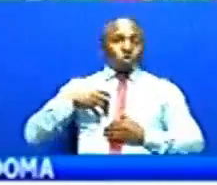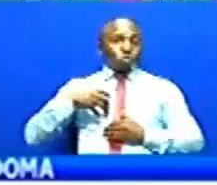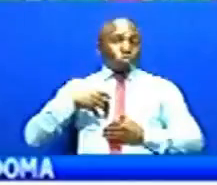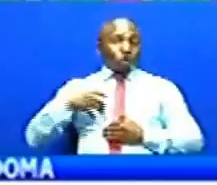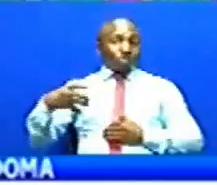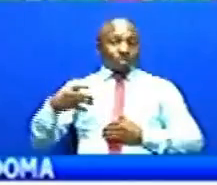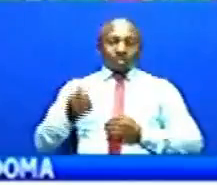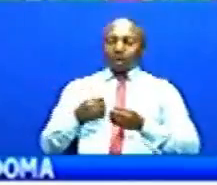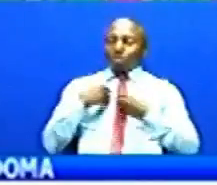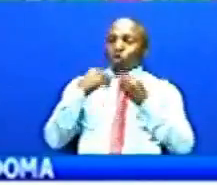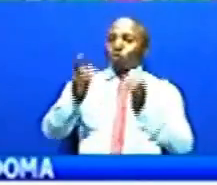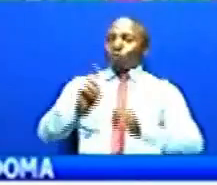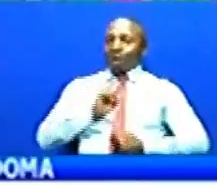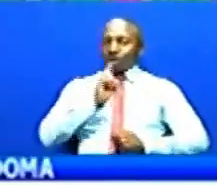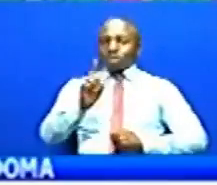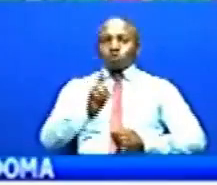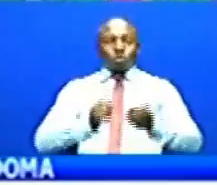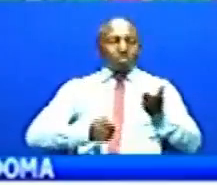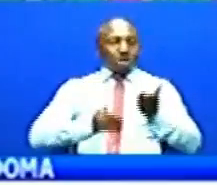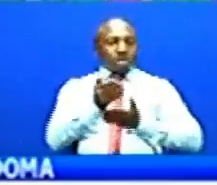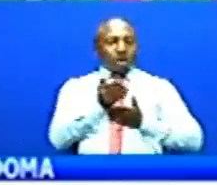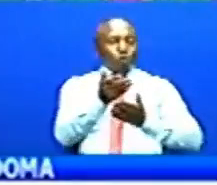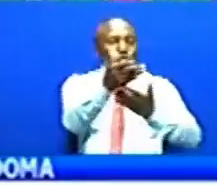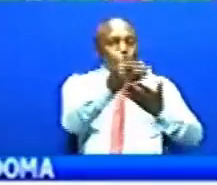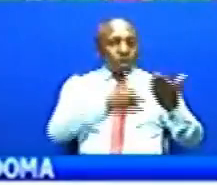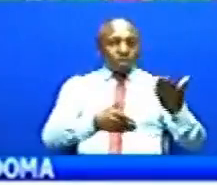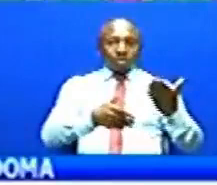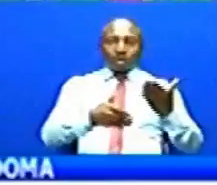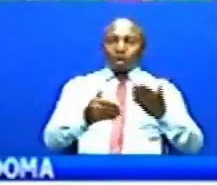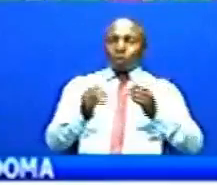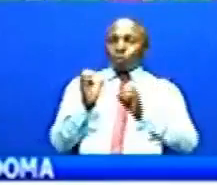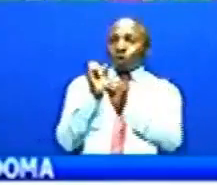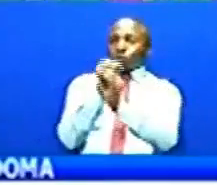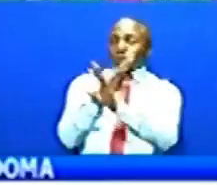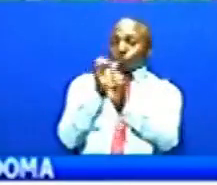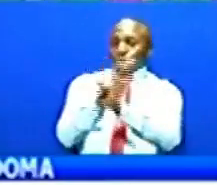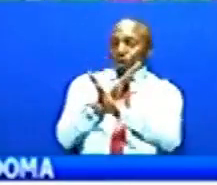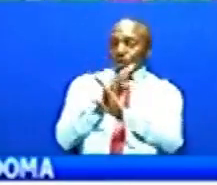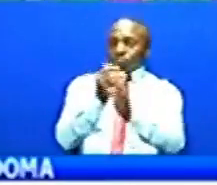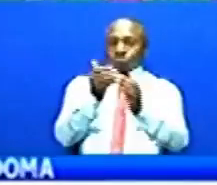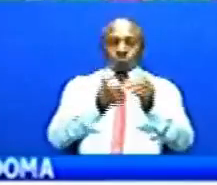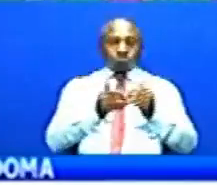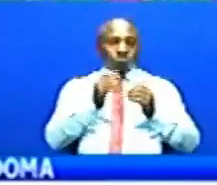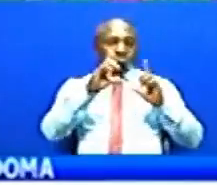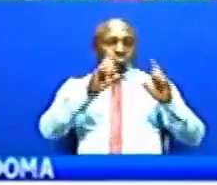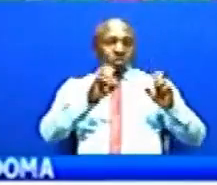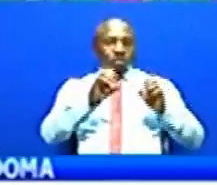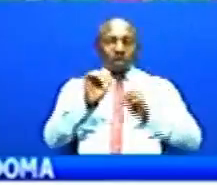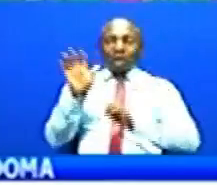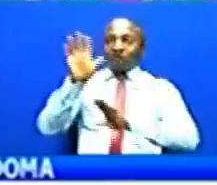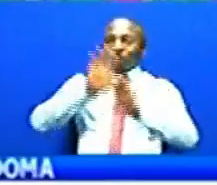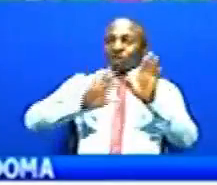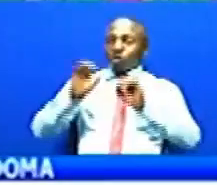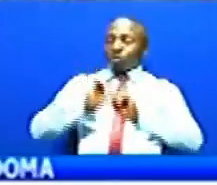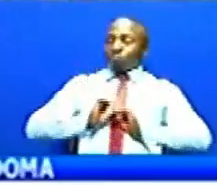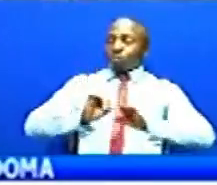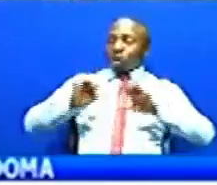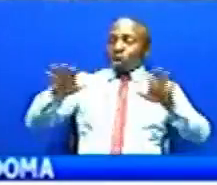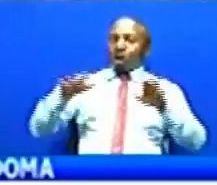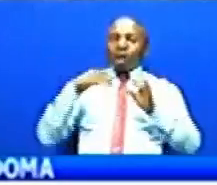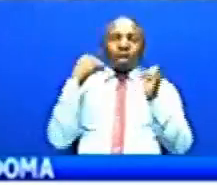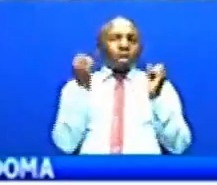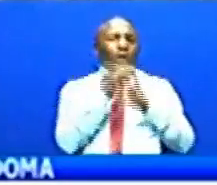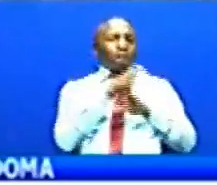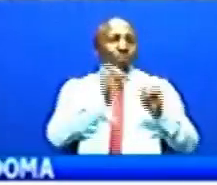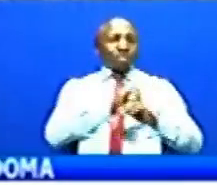Mwalimu ametoa agizo hilo kupitia ukurasa wake wa Twitter baada ya kusambaa kwa picha ya video inayomuonyesha msafiri mmoja